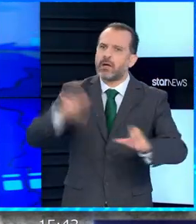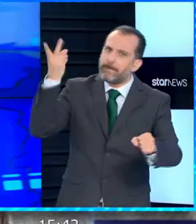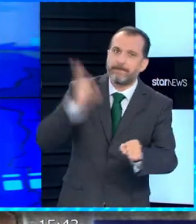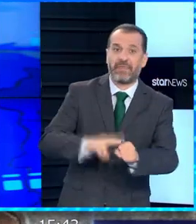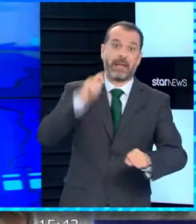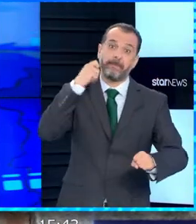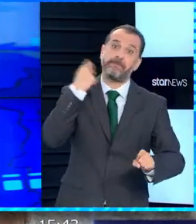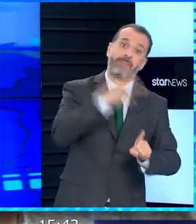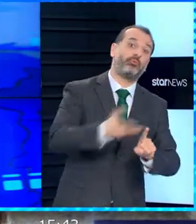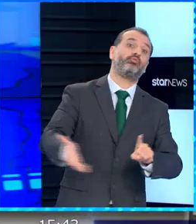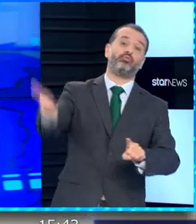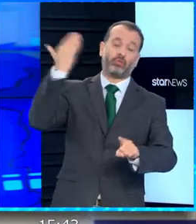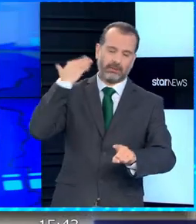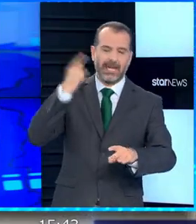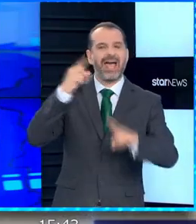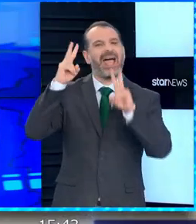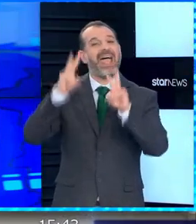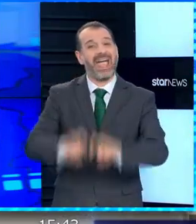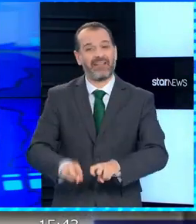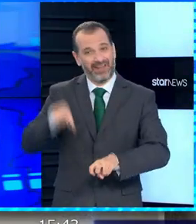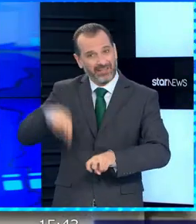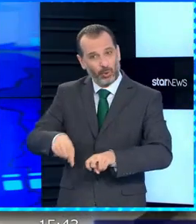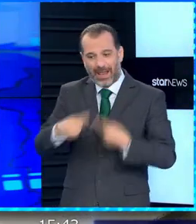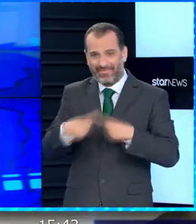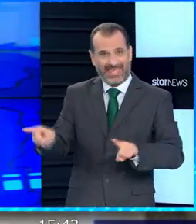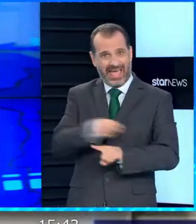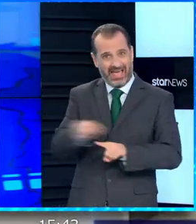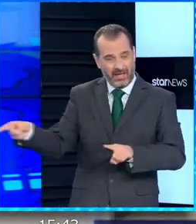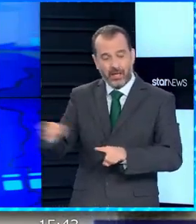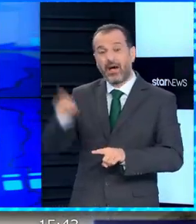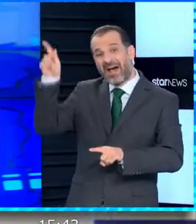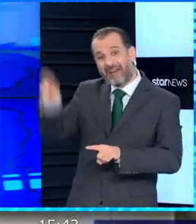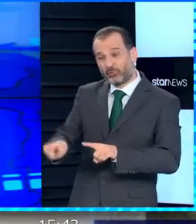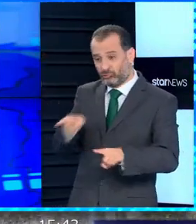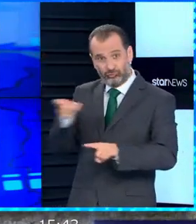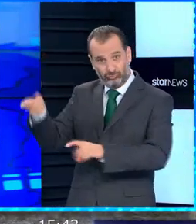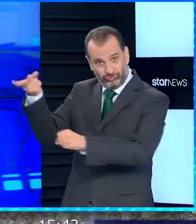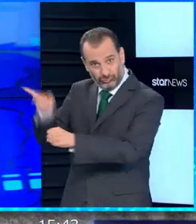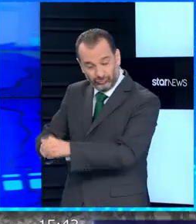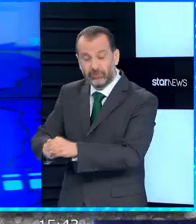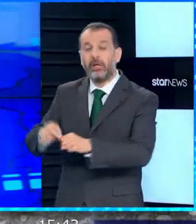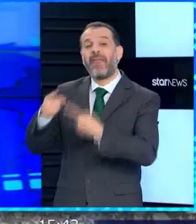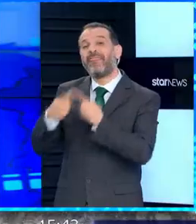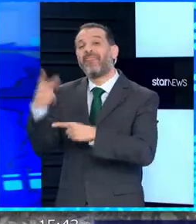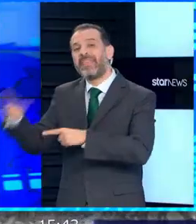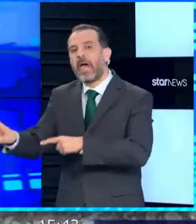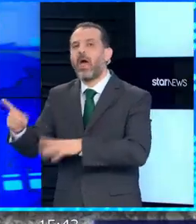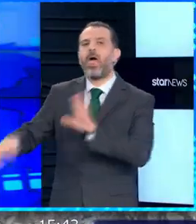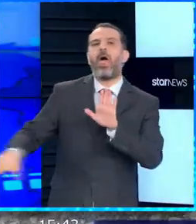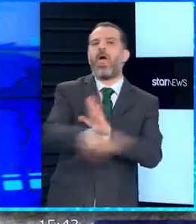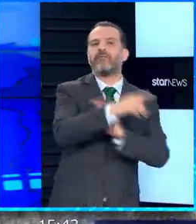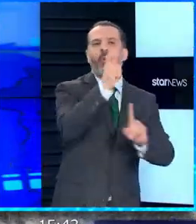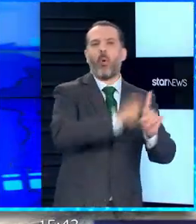το προανακριτικό υλικό, τη μέρα της δολοφονίας, ο 35χρονος έφυγε από το σπίτι της θείας του